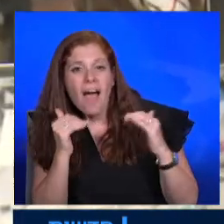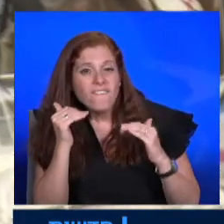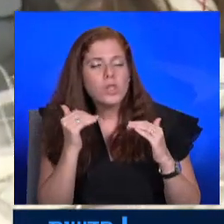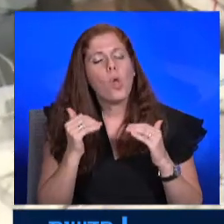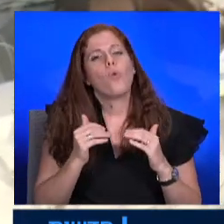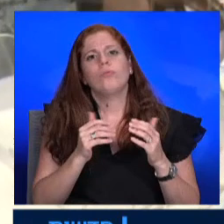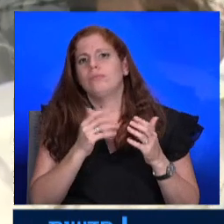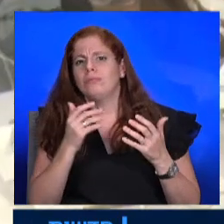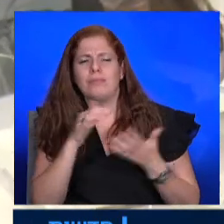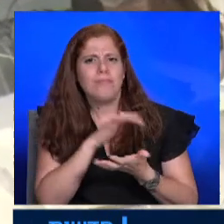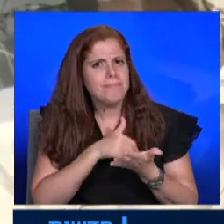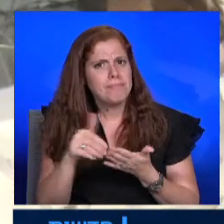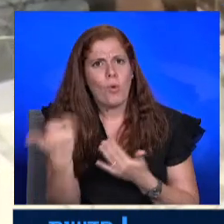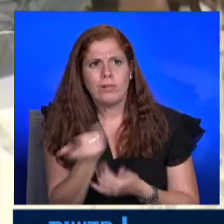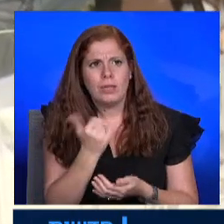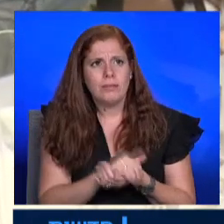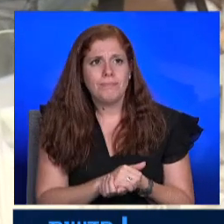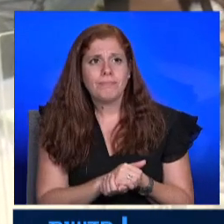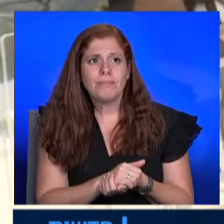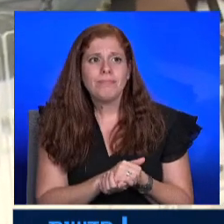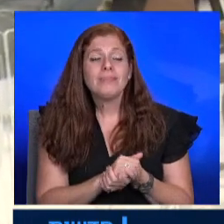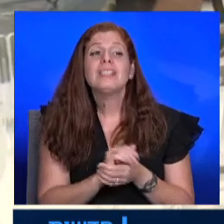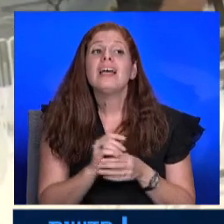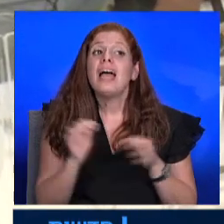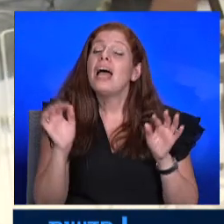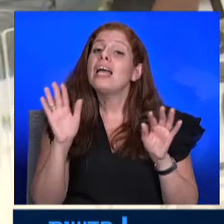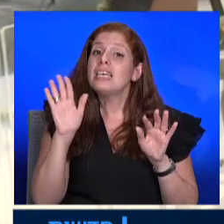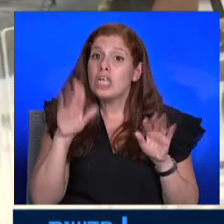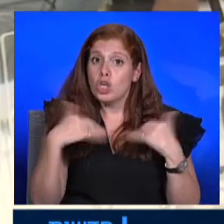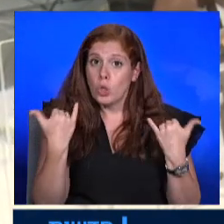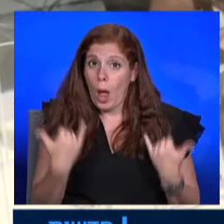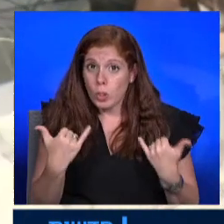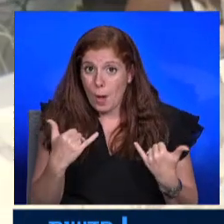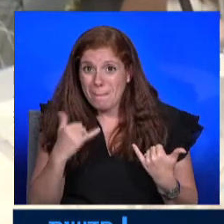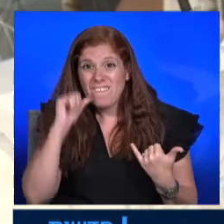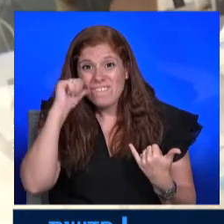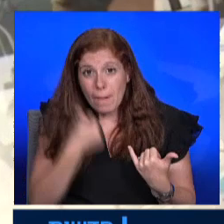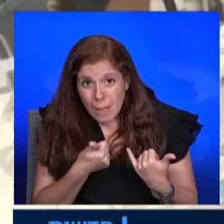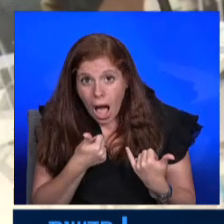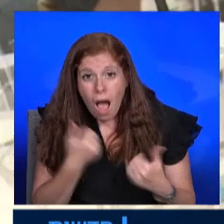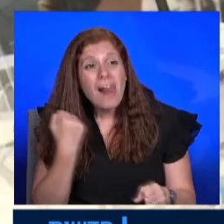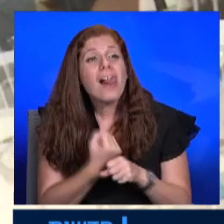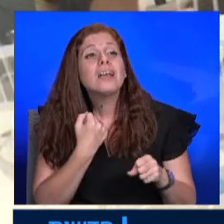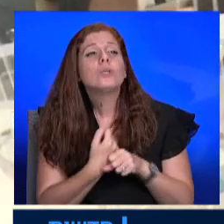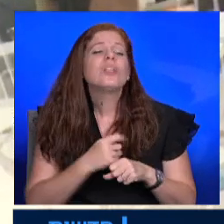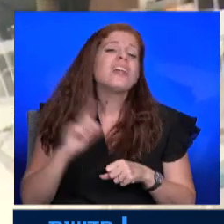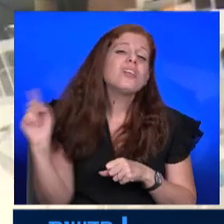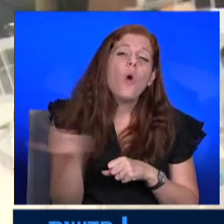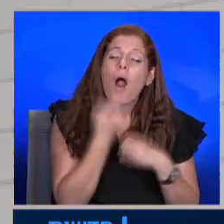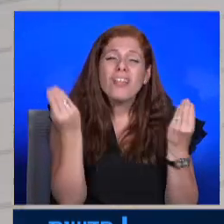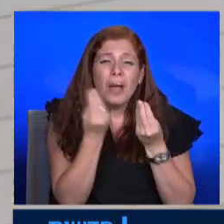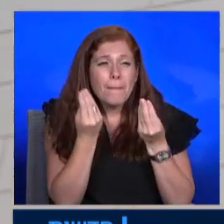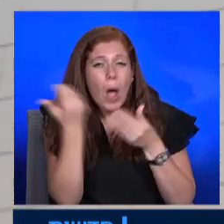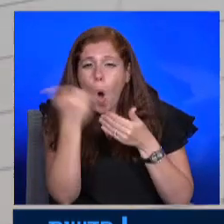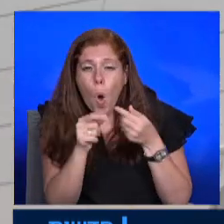לפני המניטיים. זאת אומרת, יש לנו עוד היום ומחר לעשות את כל הסגירות האחרונות, את כל